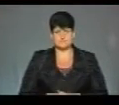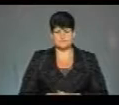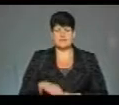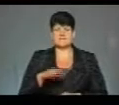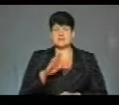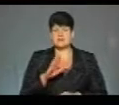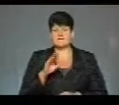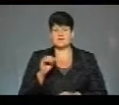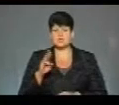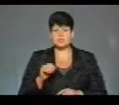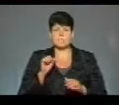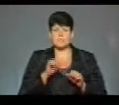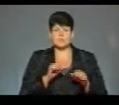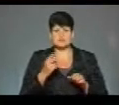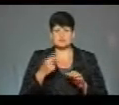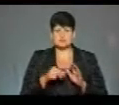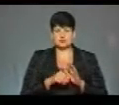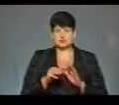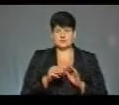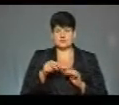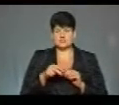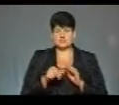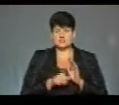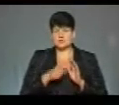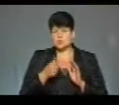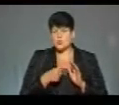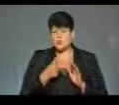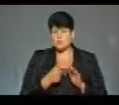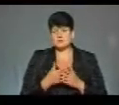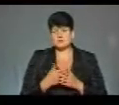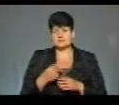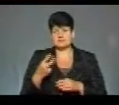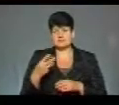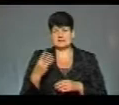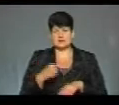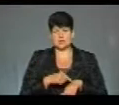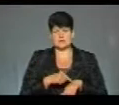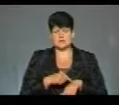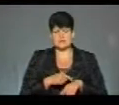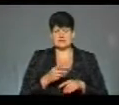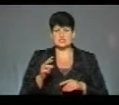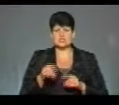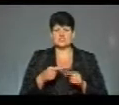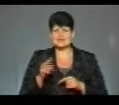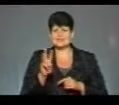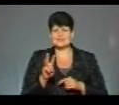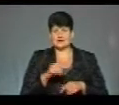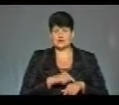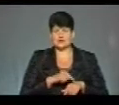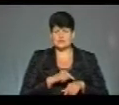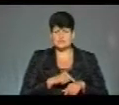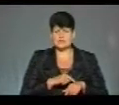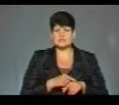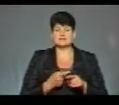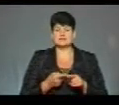Віталія Ващенка побили 26 травня 2016 року близько 23 години. За 3 години від отриманих тілесних